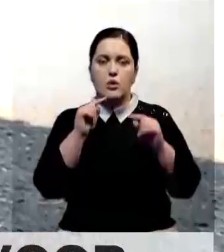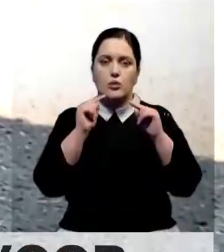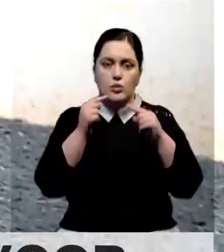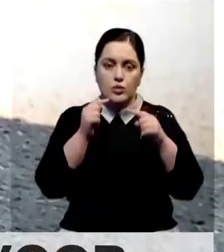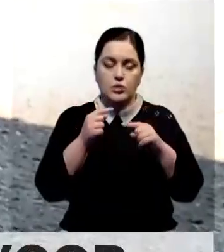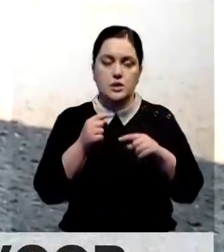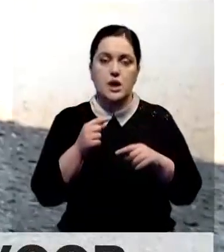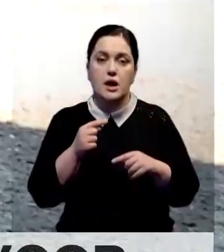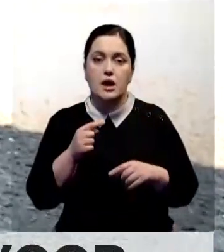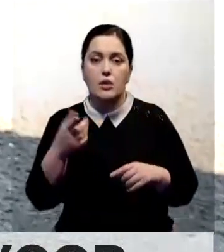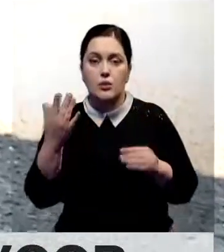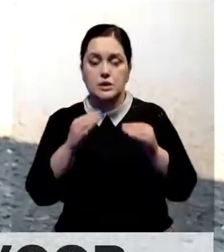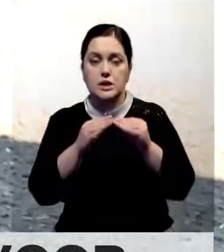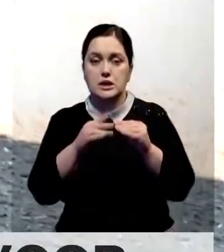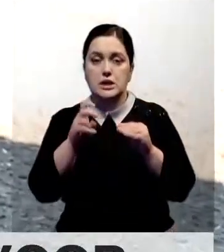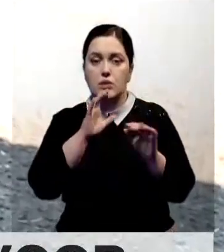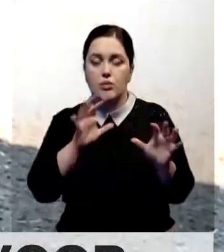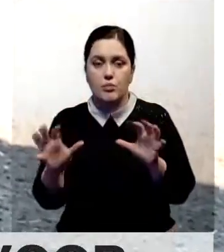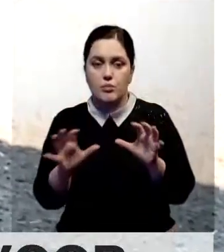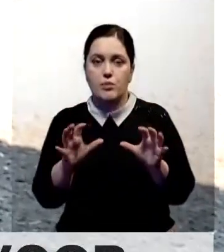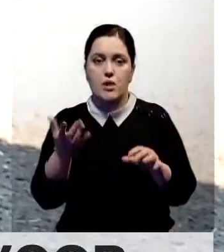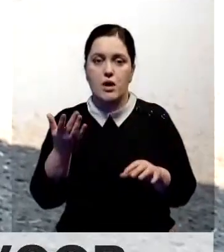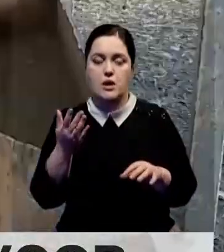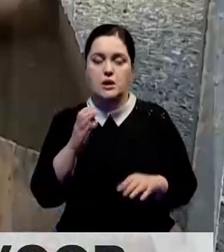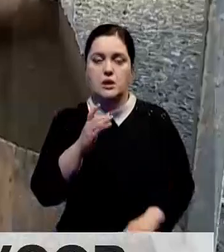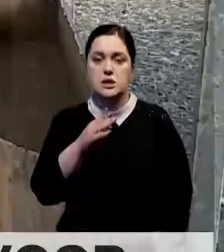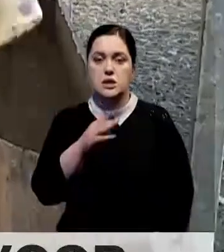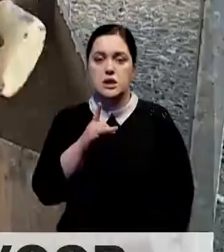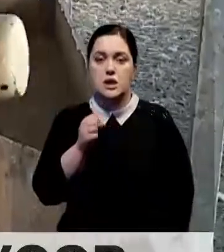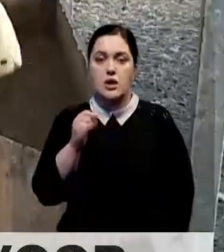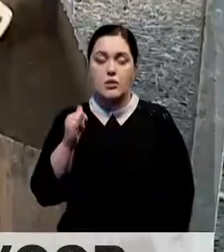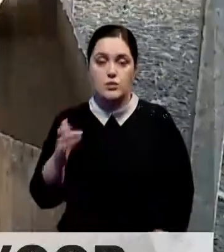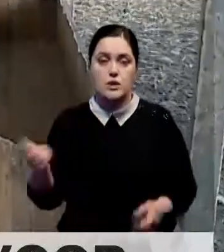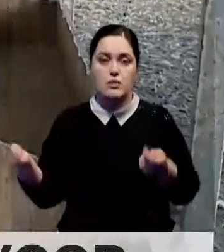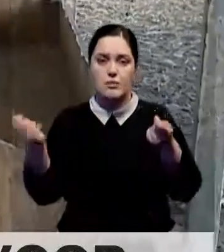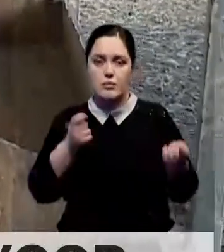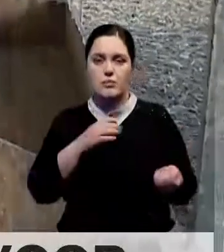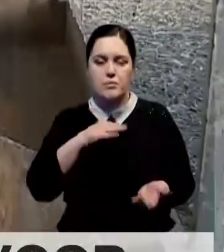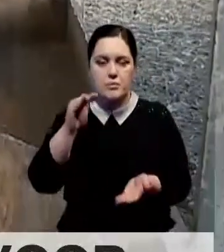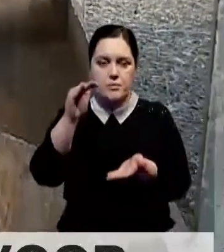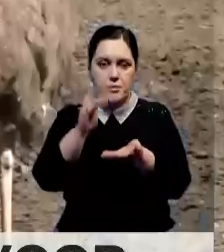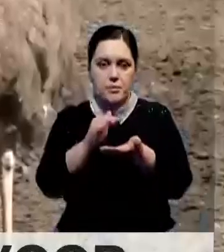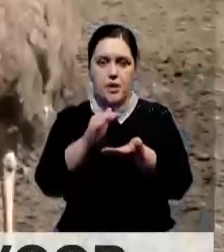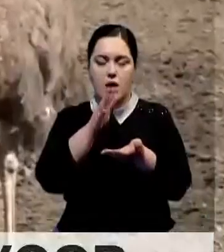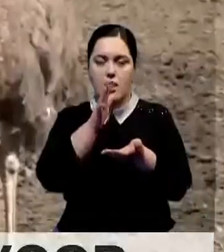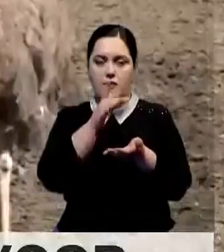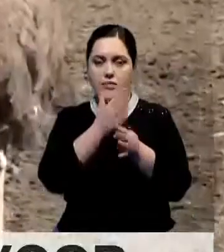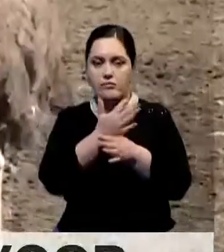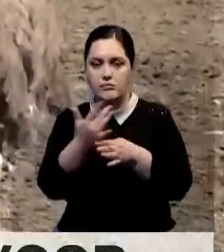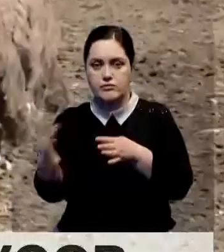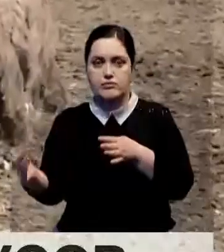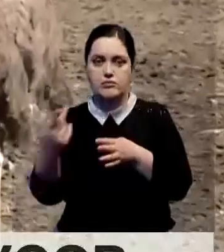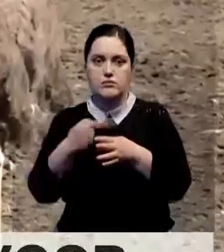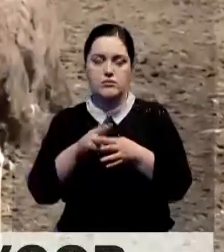Наталья слуханова уже 10 лет ухаживать за африканскими страусами привезли сюда со всеми птенцами с годами они превратились